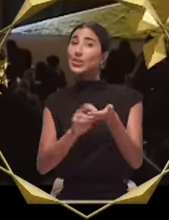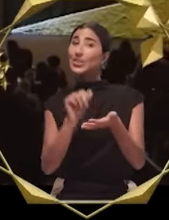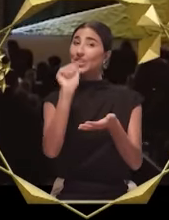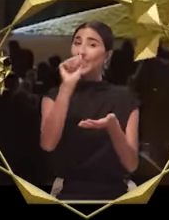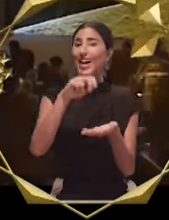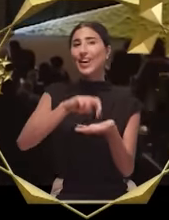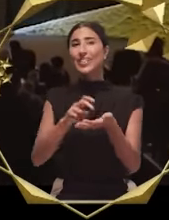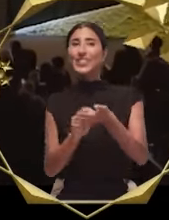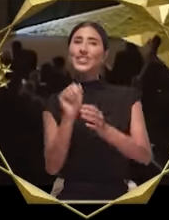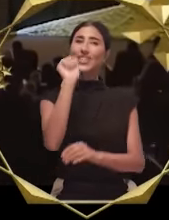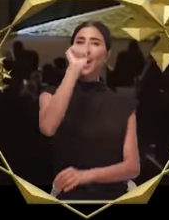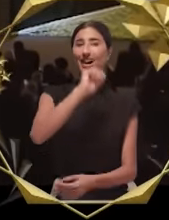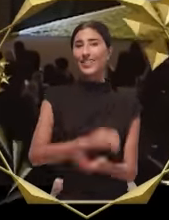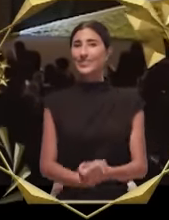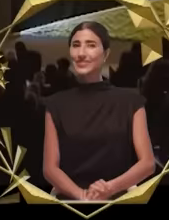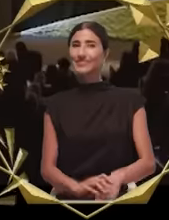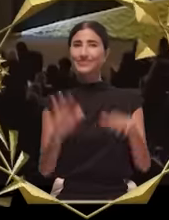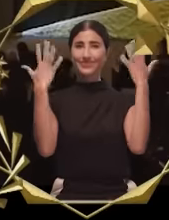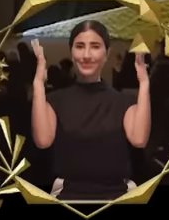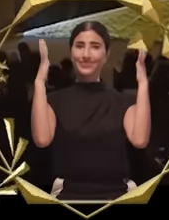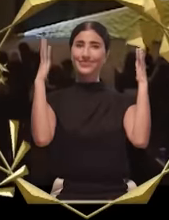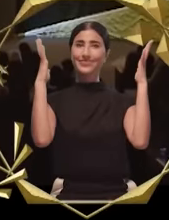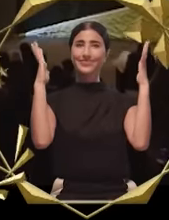خطوة طاق خطوة طاق